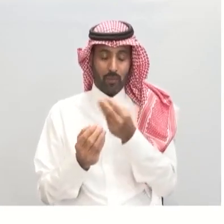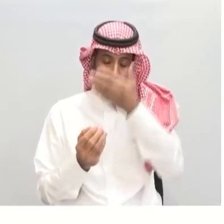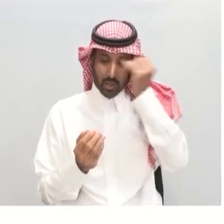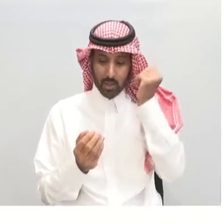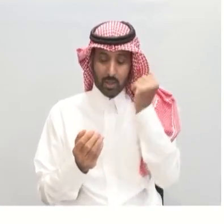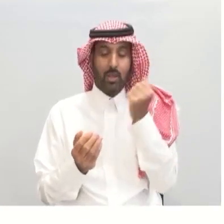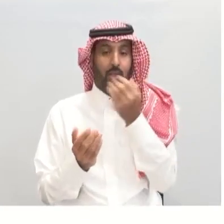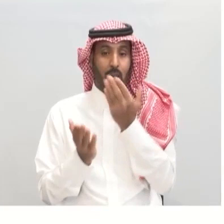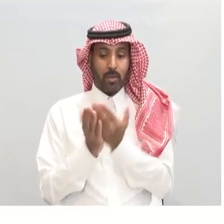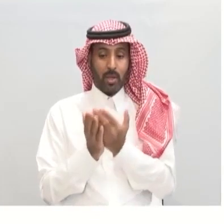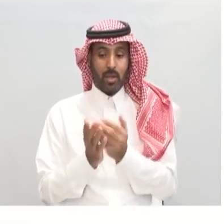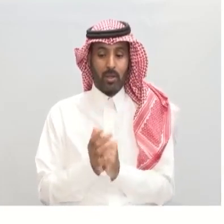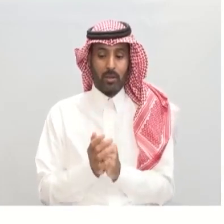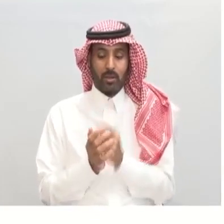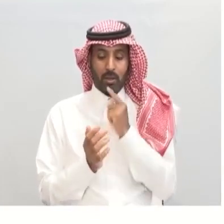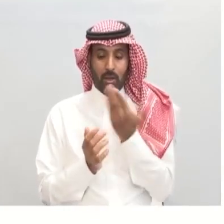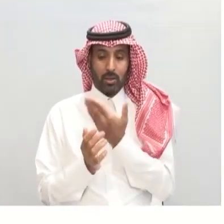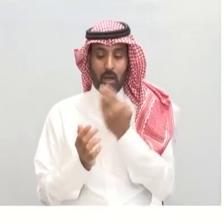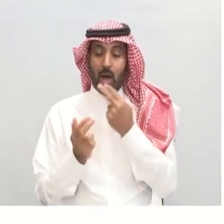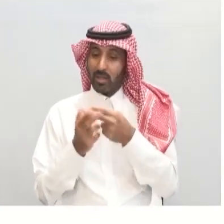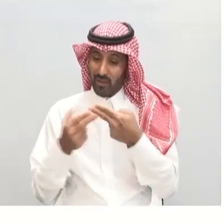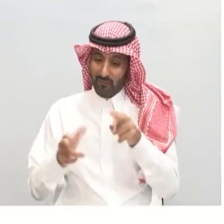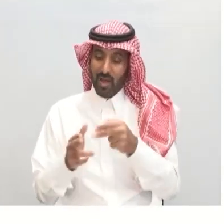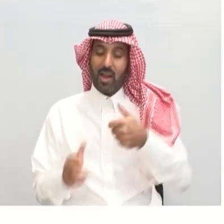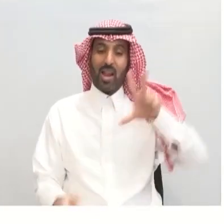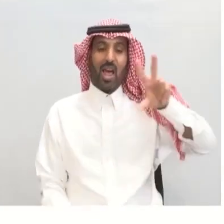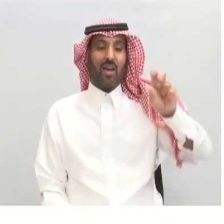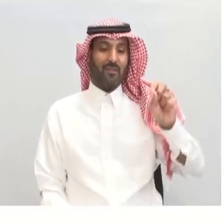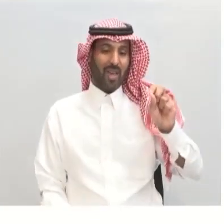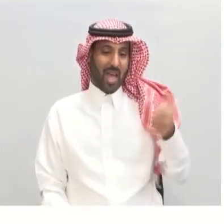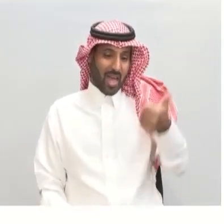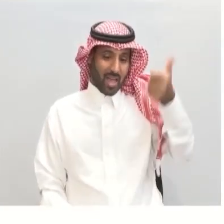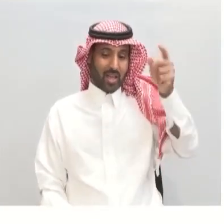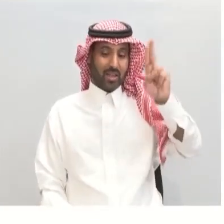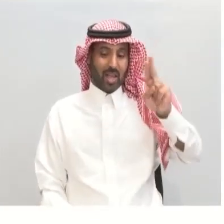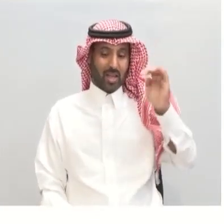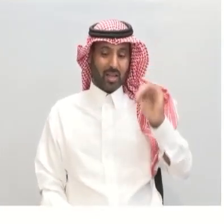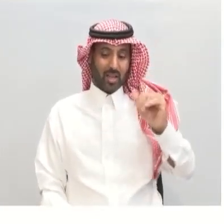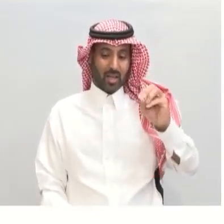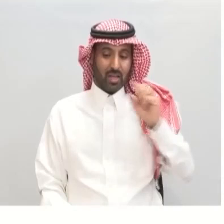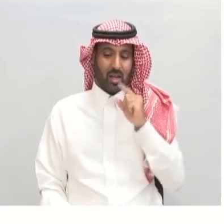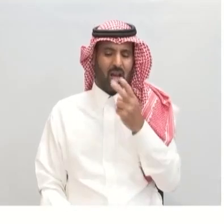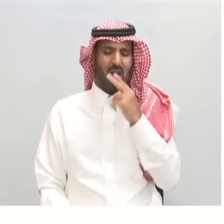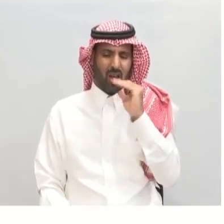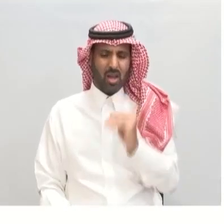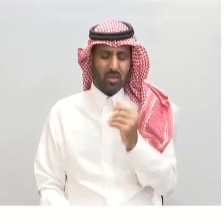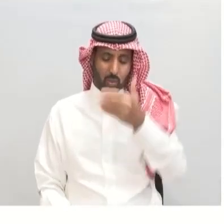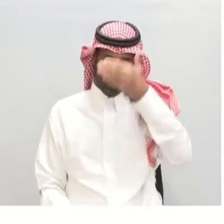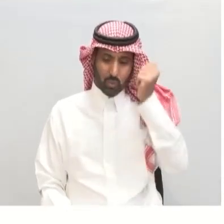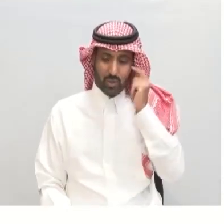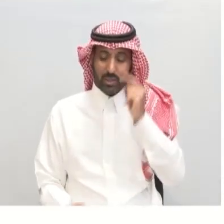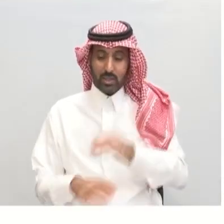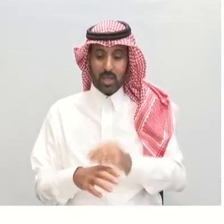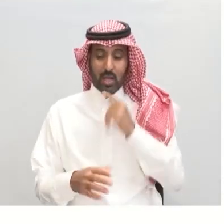ما هو احسنتم قراءه سوره الف حه اقل ذلك ما يحفظه الانسان وما يقوم